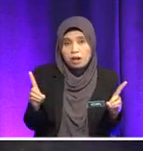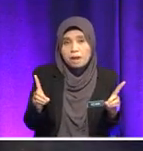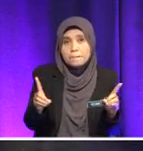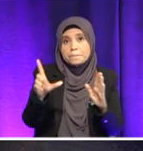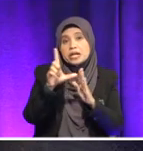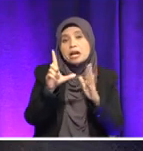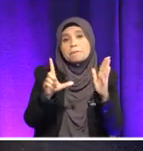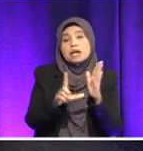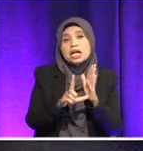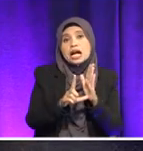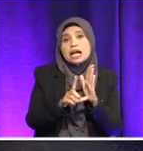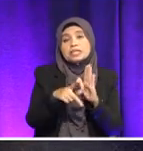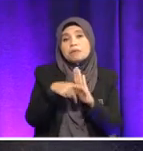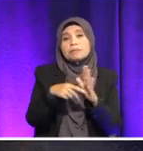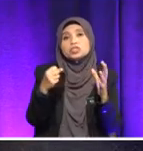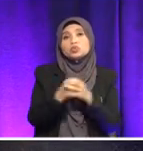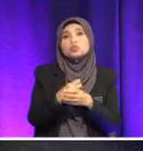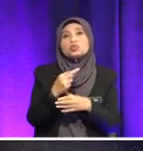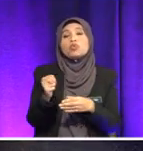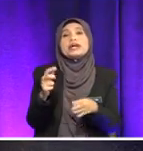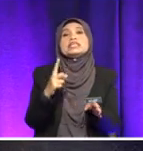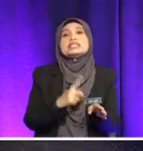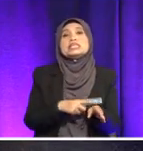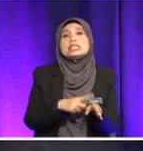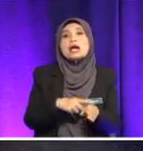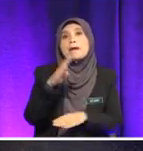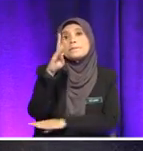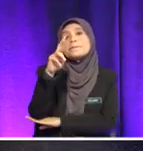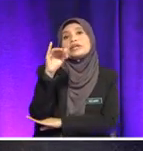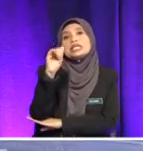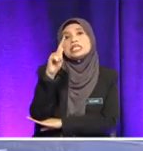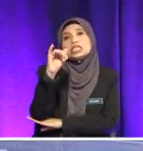pelembagaan persekutuan di Bentang di britis semule